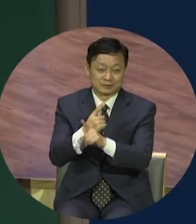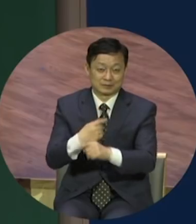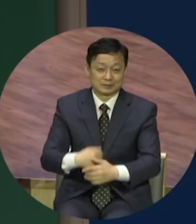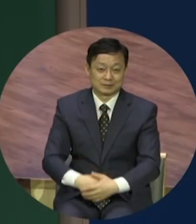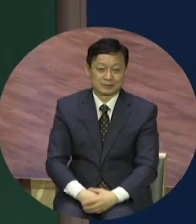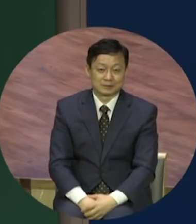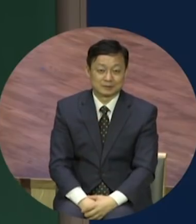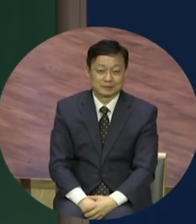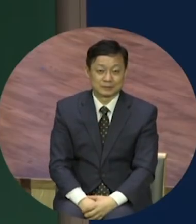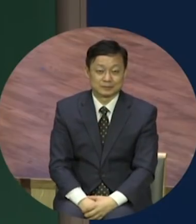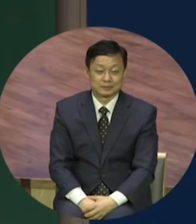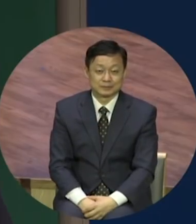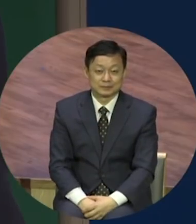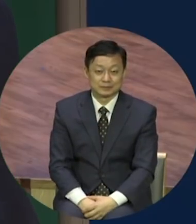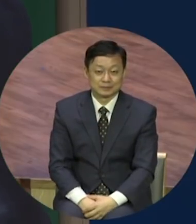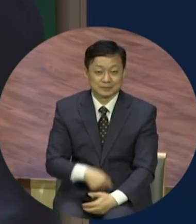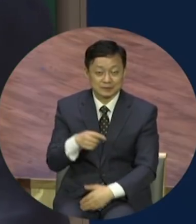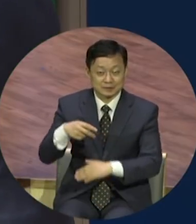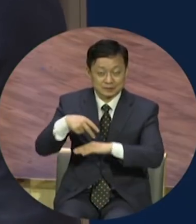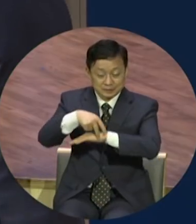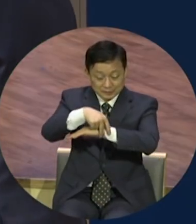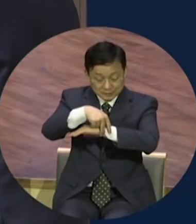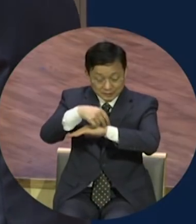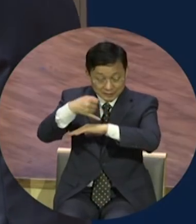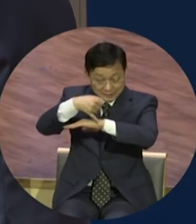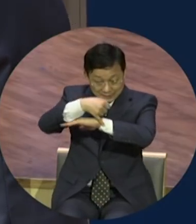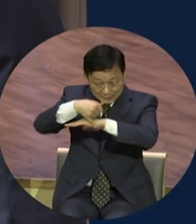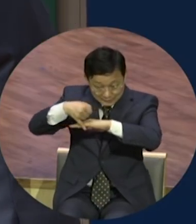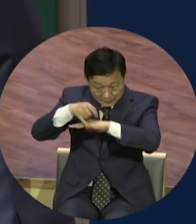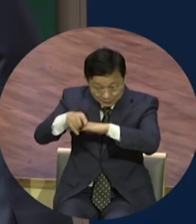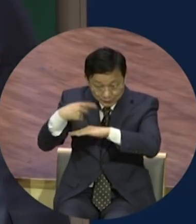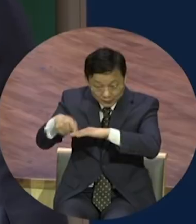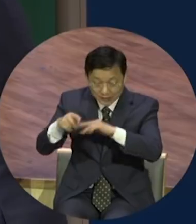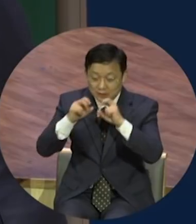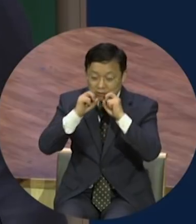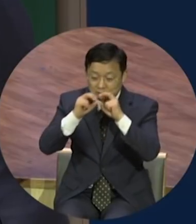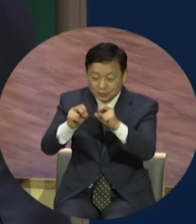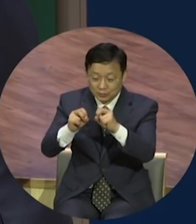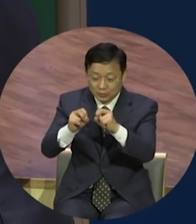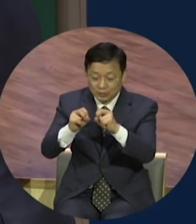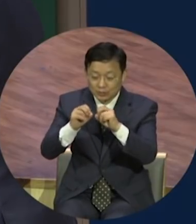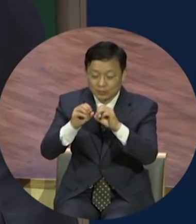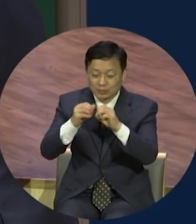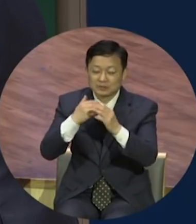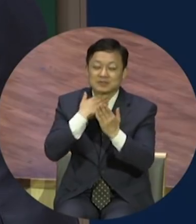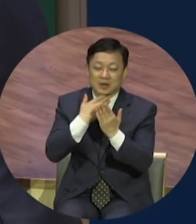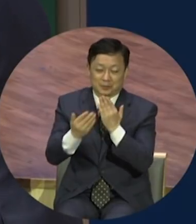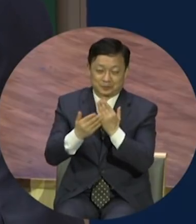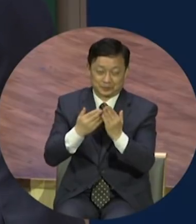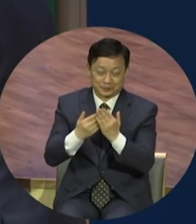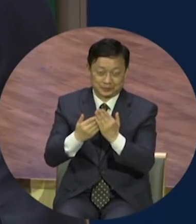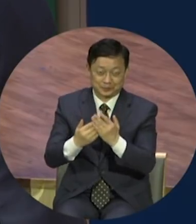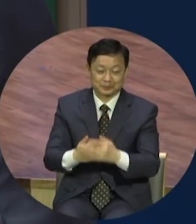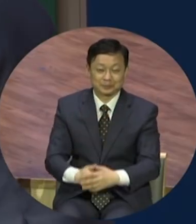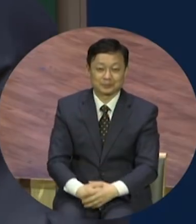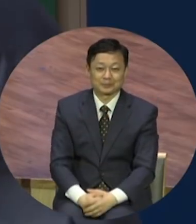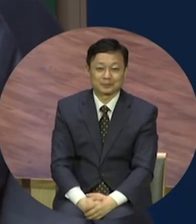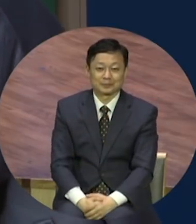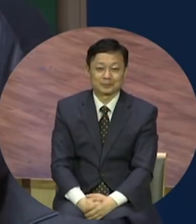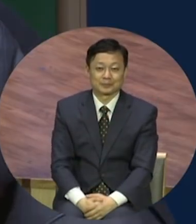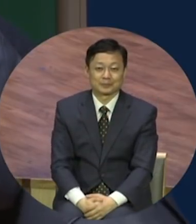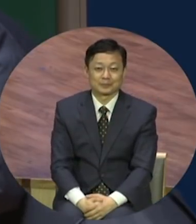our nature. 이게 디자인인데 전도 체험이죠. That's design, and what that is it's experiencing evangelism.